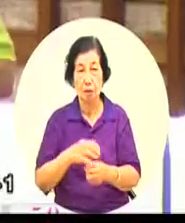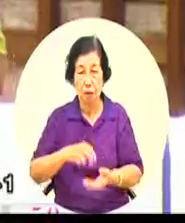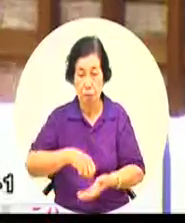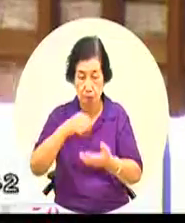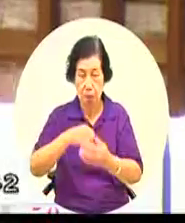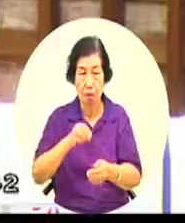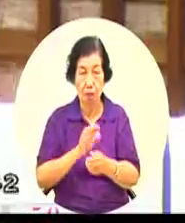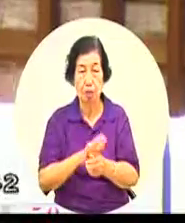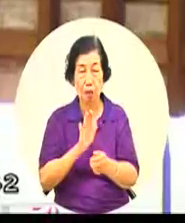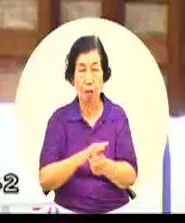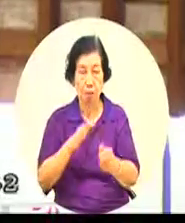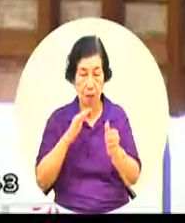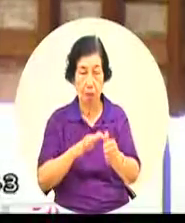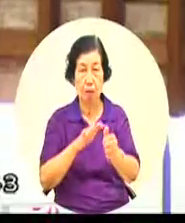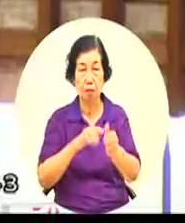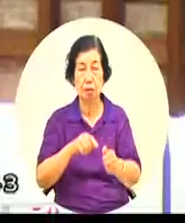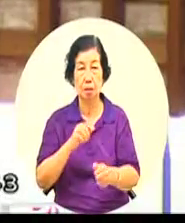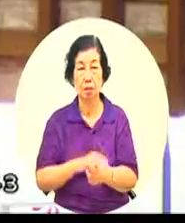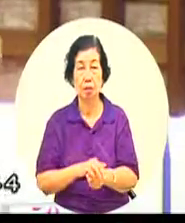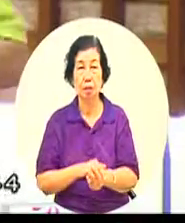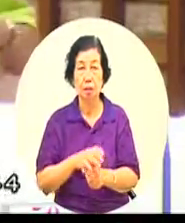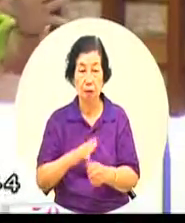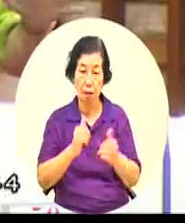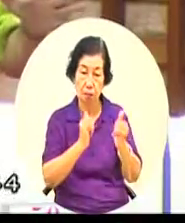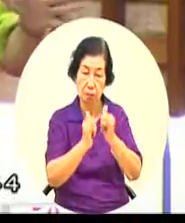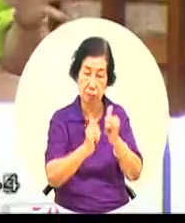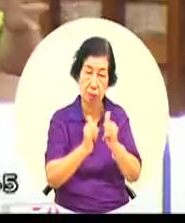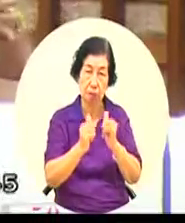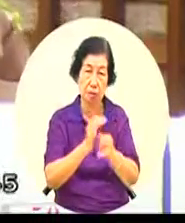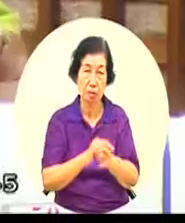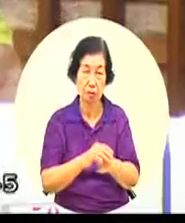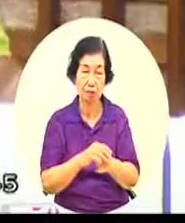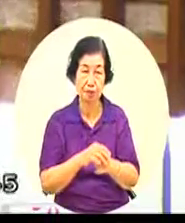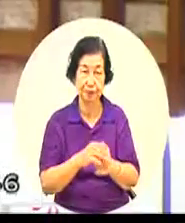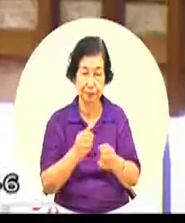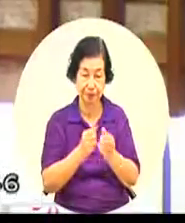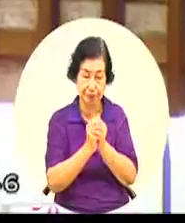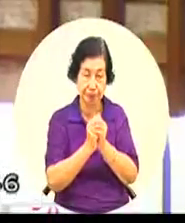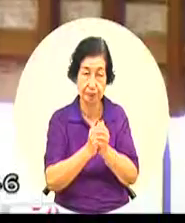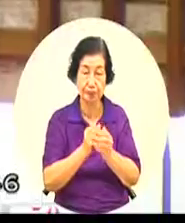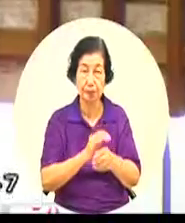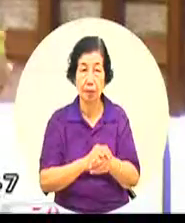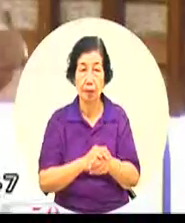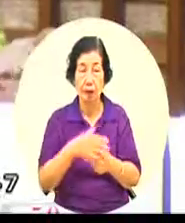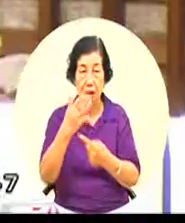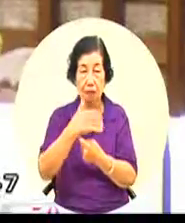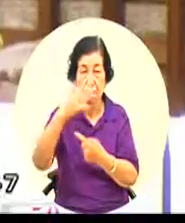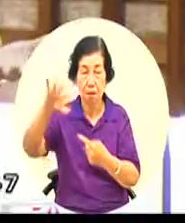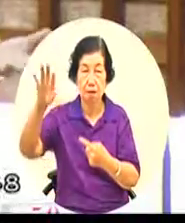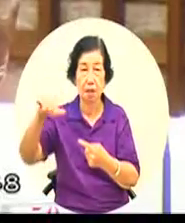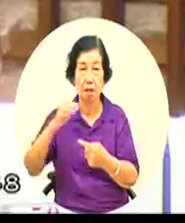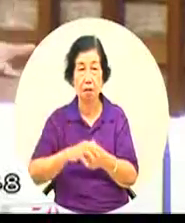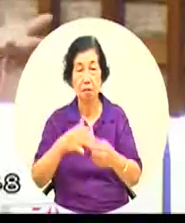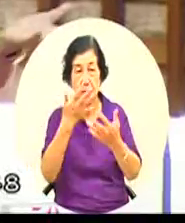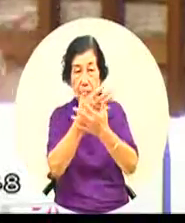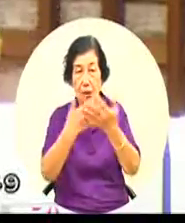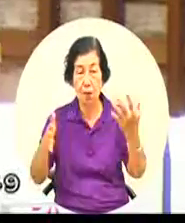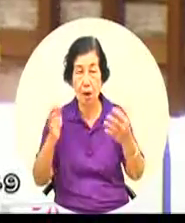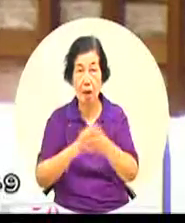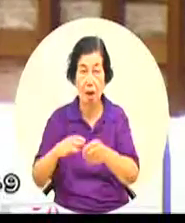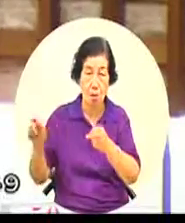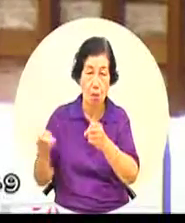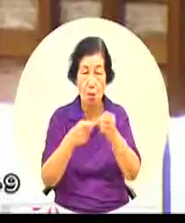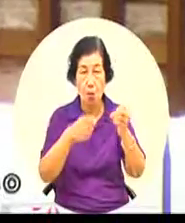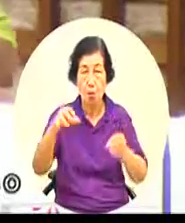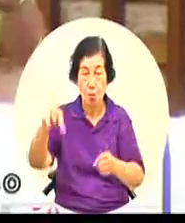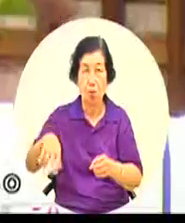是。 因为哈、哦，因遐人底下拜托啦。因为伊迄落旗山有一个网球场嘛，哈，啊，因边啊时阵，伊是讲安尼拜托啊，唔